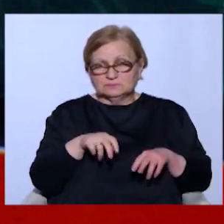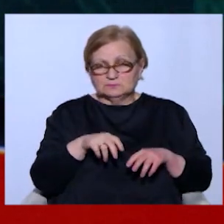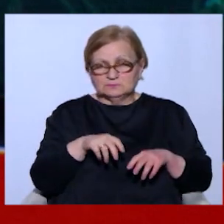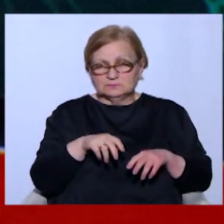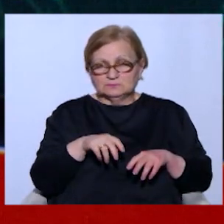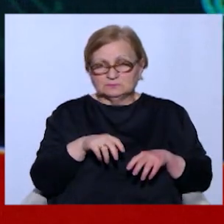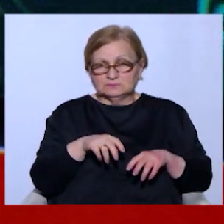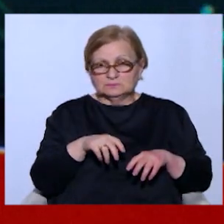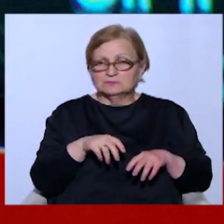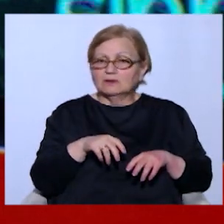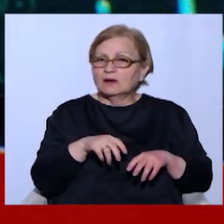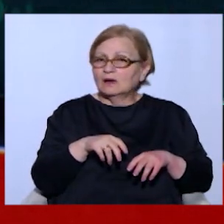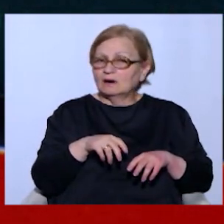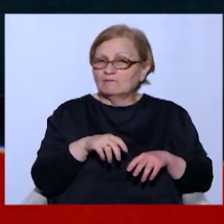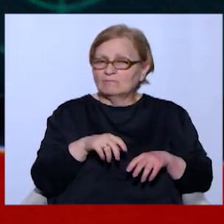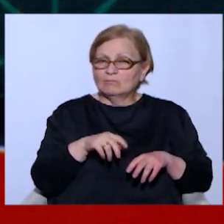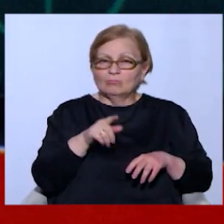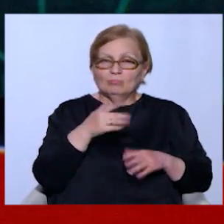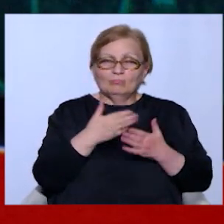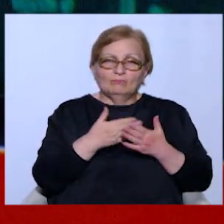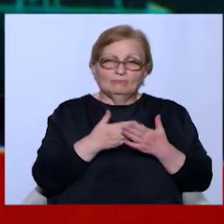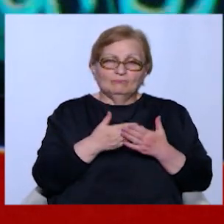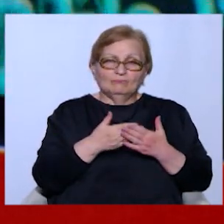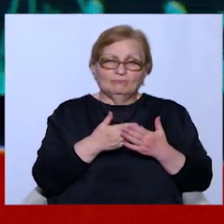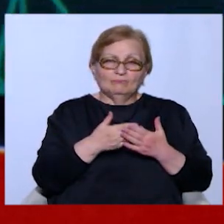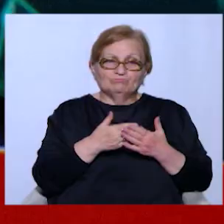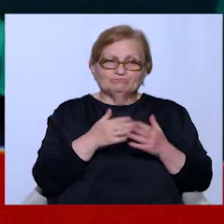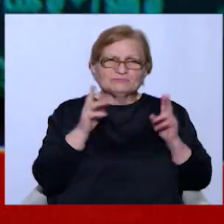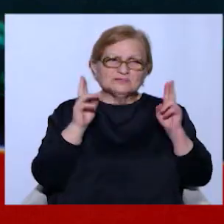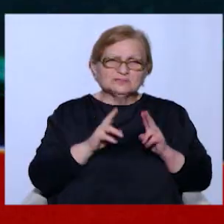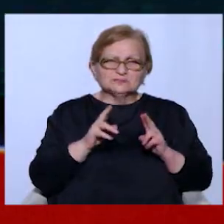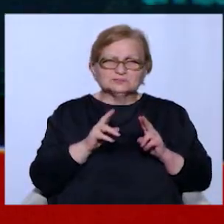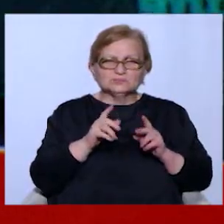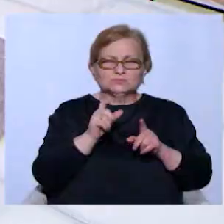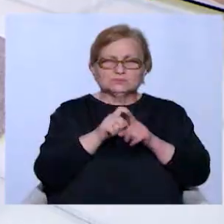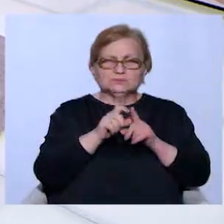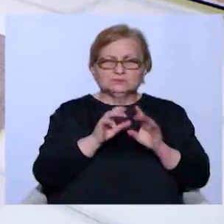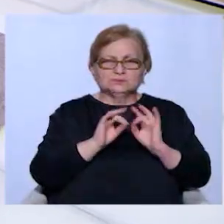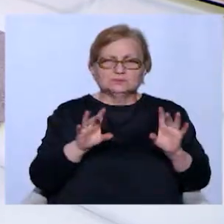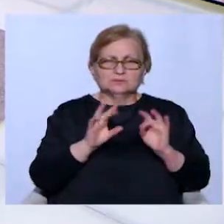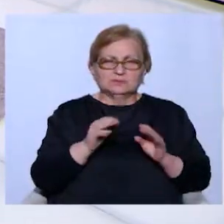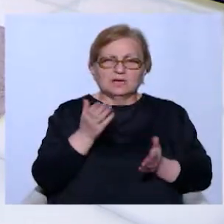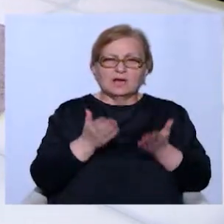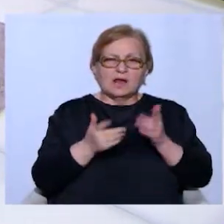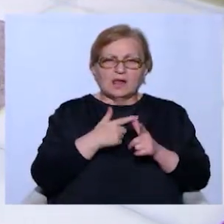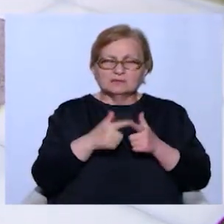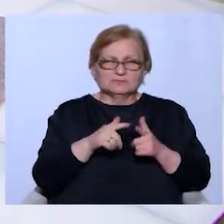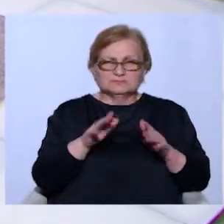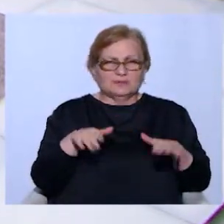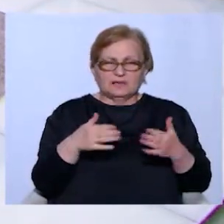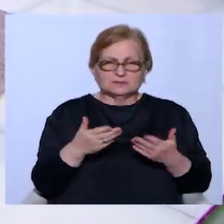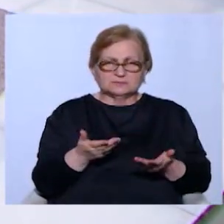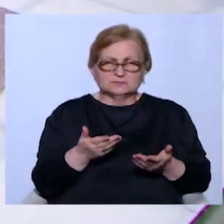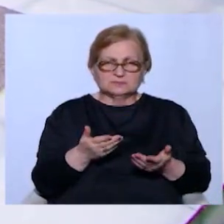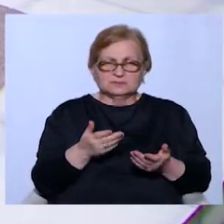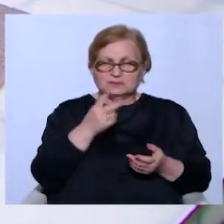ამოცანას ისევე, როგორც ეჩებიოთ ჩაურბეთ ლოგიკურად. ანუ ამ შემთხვევაში აი კლასიკური განმარტება ალბათობის პირდაპირ არ ჯდება. ასევე აი დავუშვათ შემდეგი